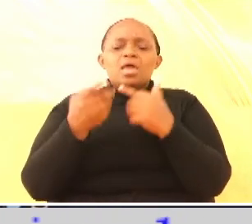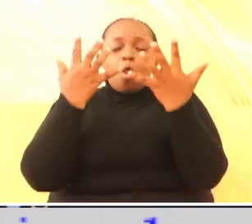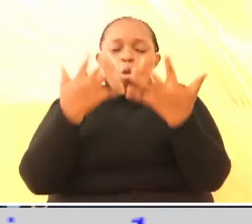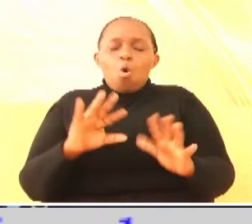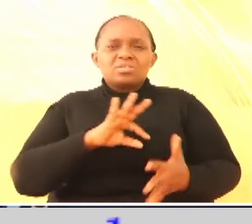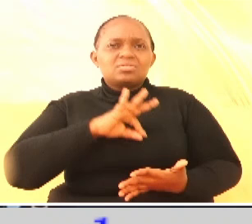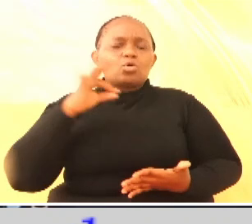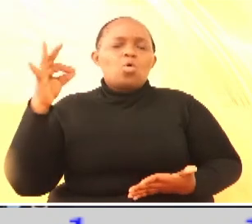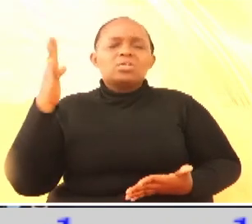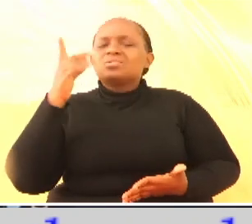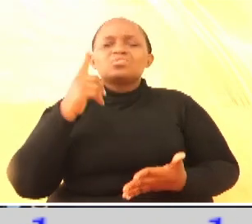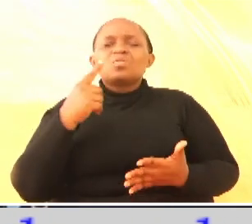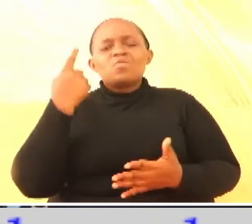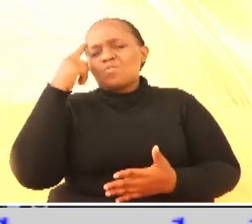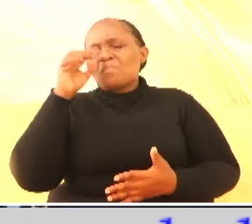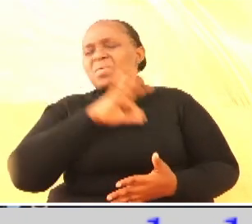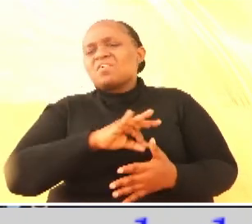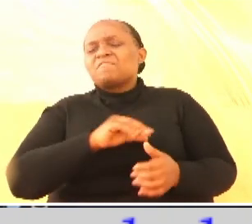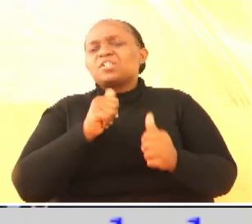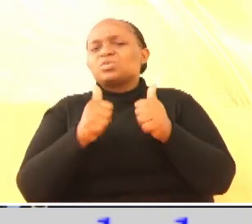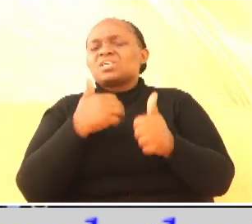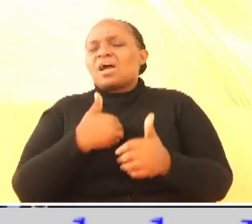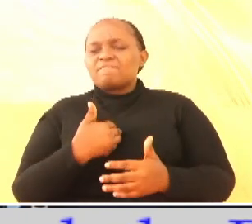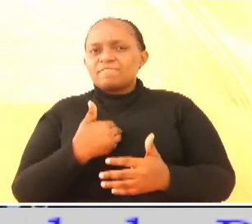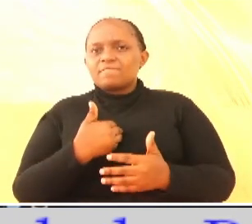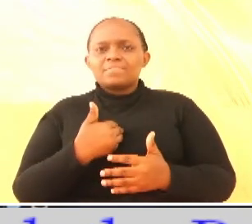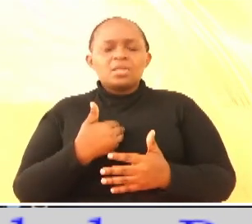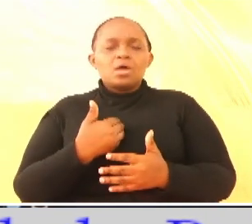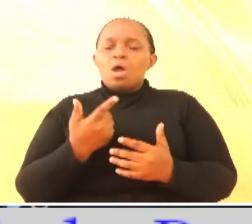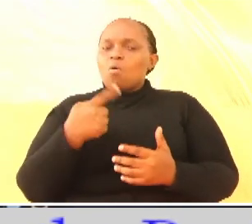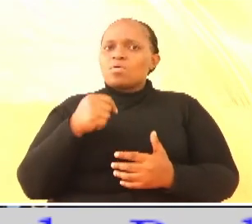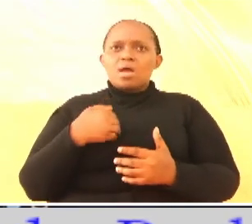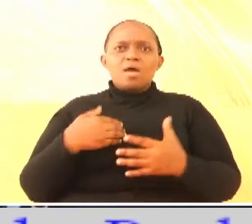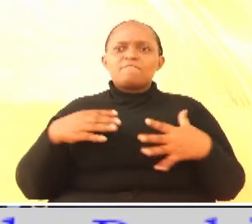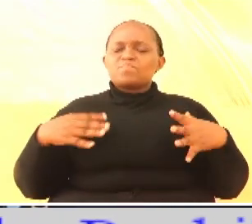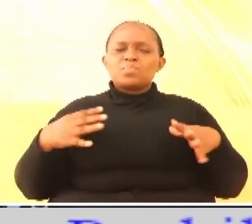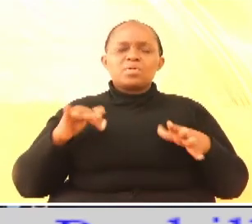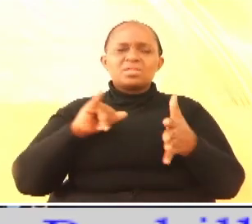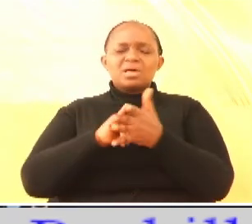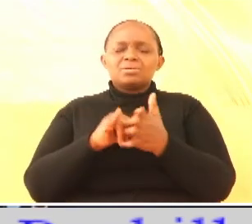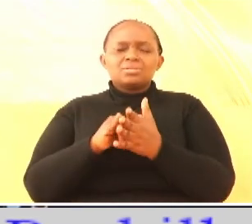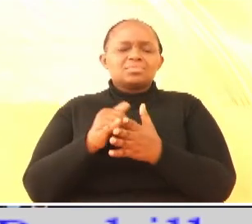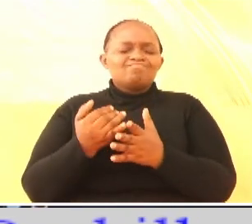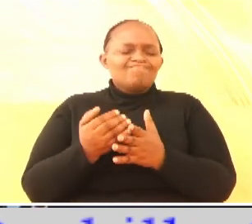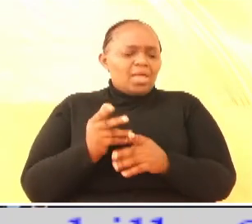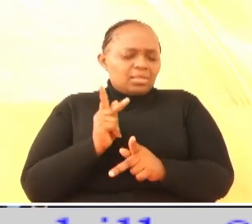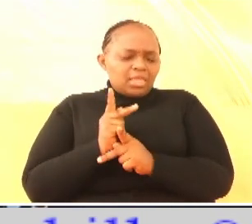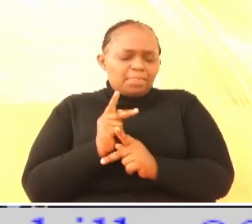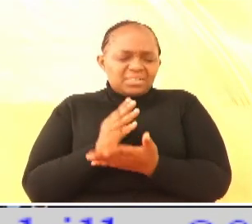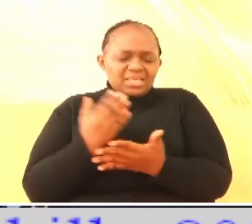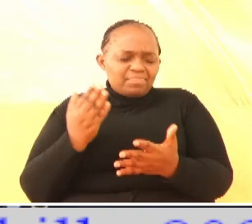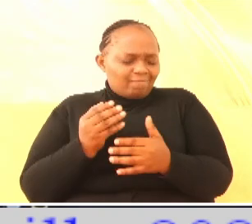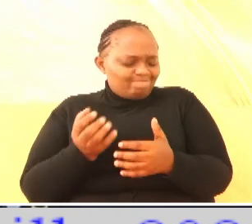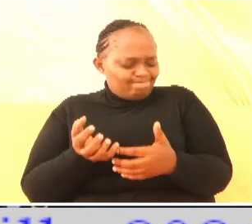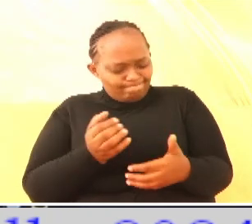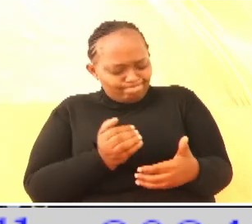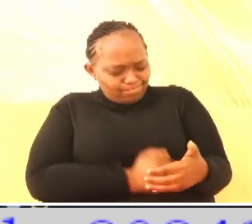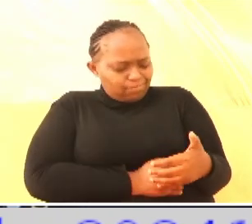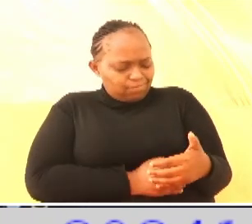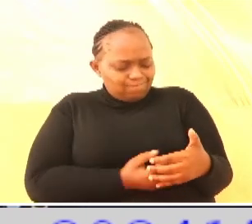sana kuokoa maisha yao. Kwa maisha. Kuna tu vitu wanajifichia. Katika huduma